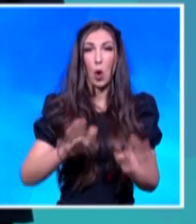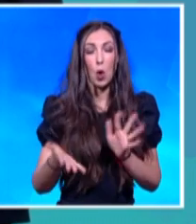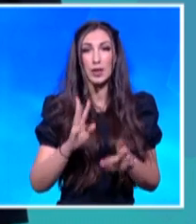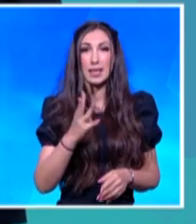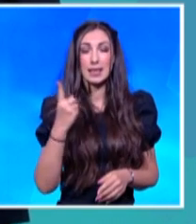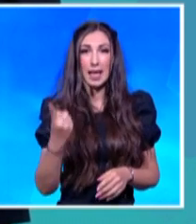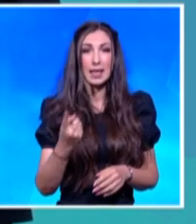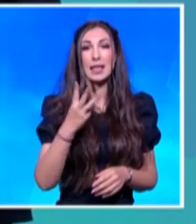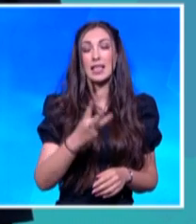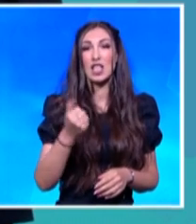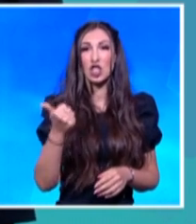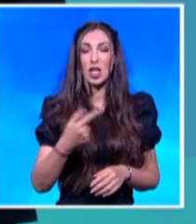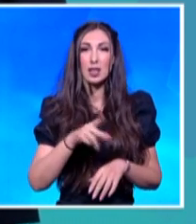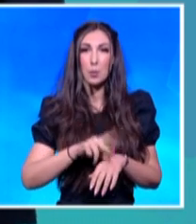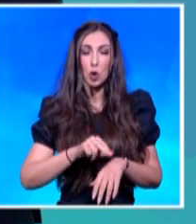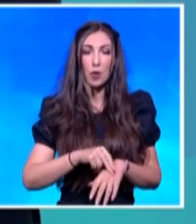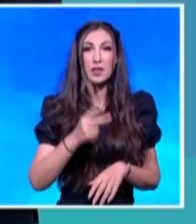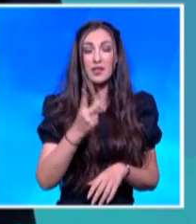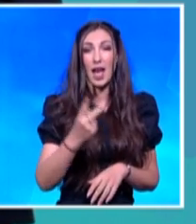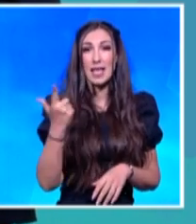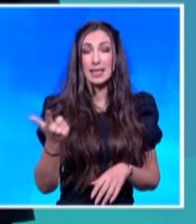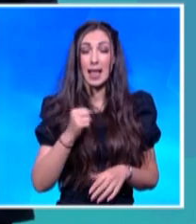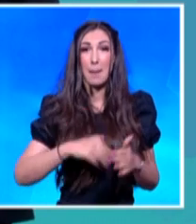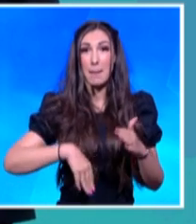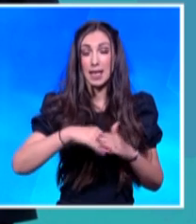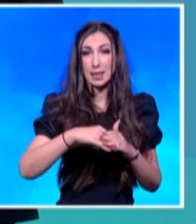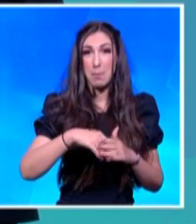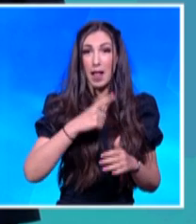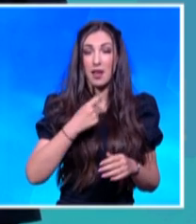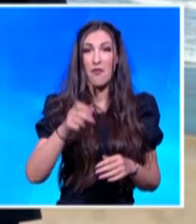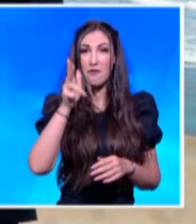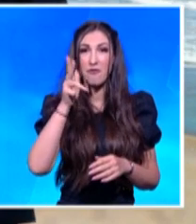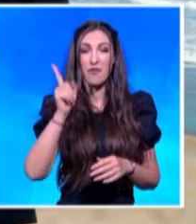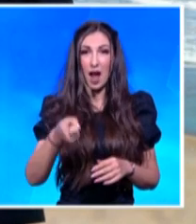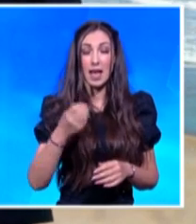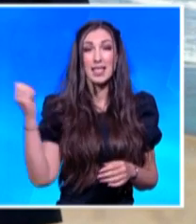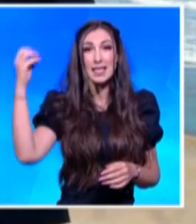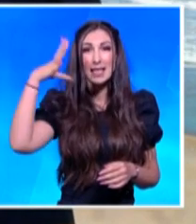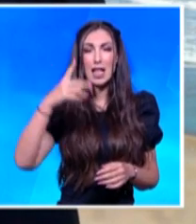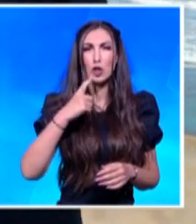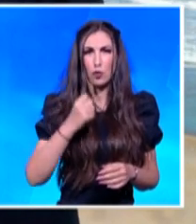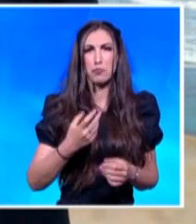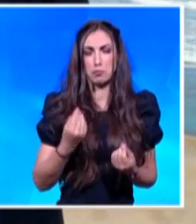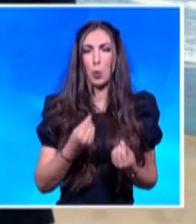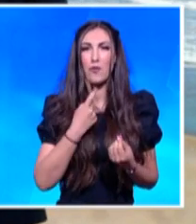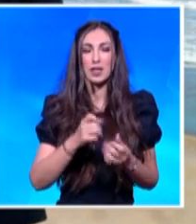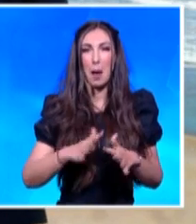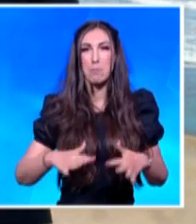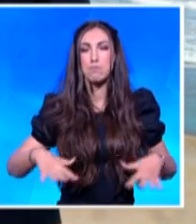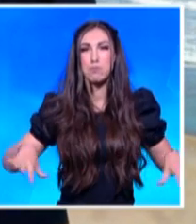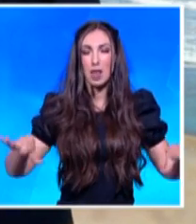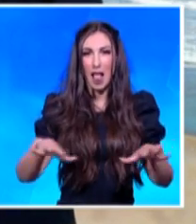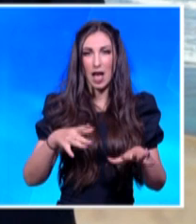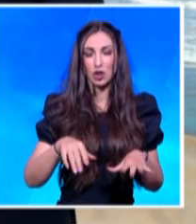31, 36 градуса в Пловдив и 27 максимална температура във Варна. Слънчево и подходящо за плаж ще е утре по